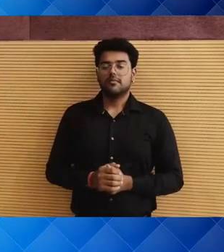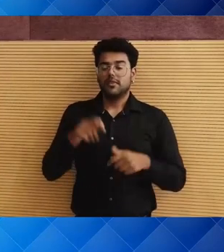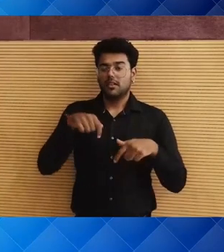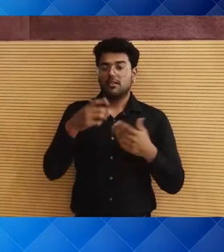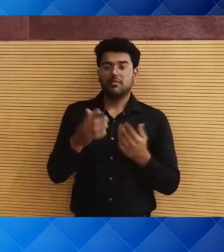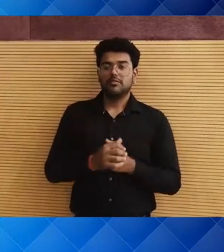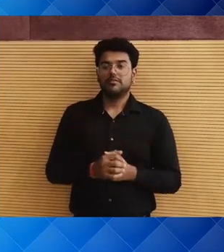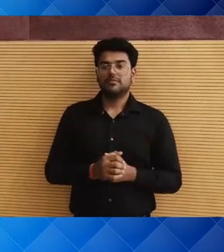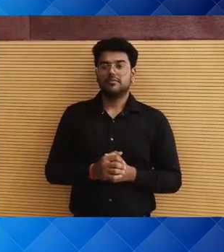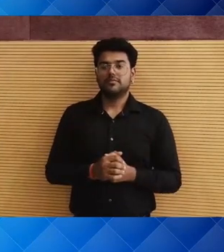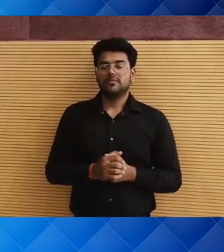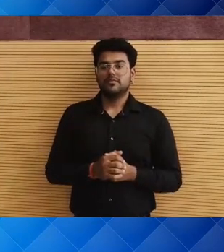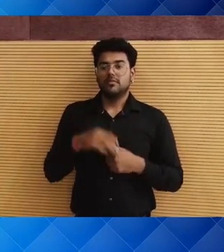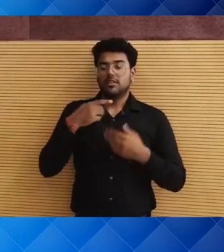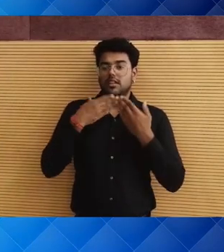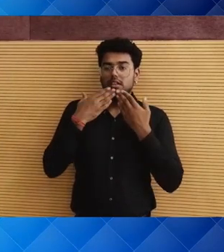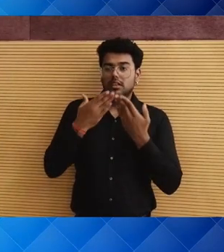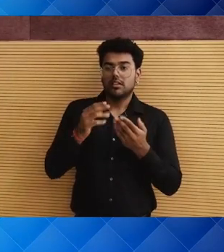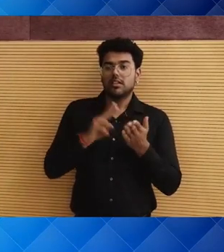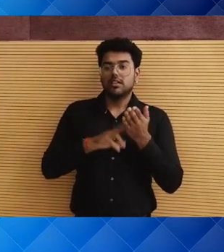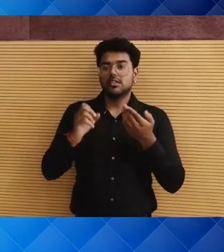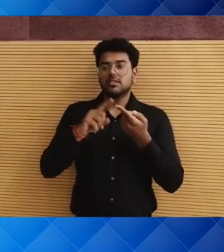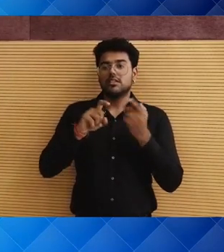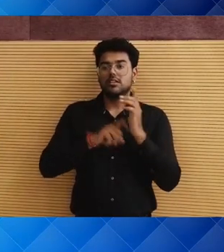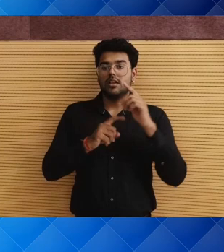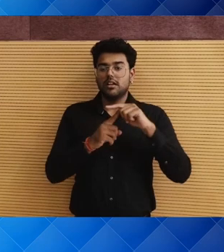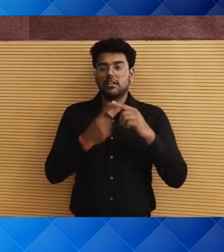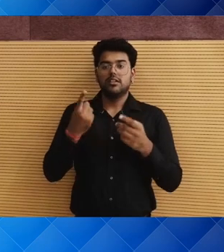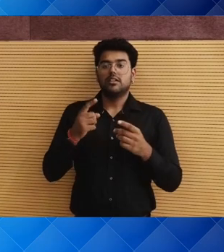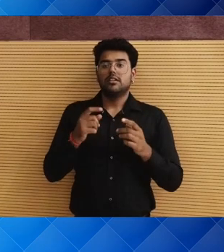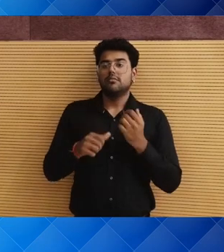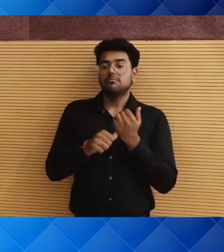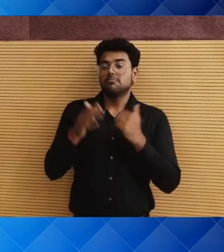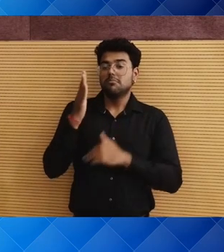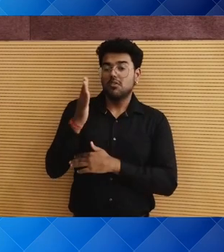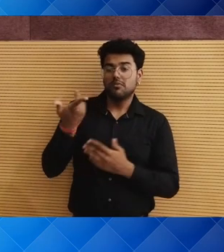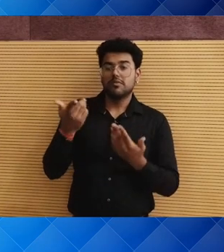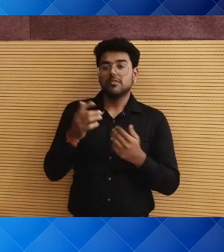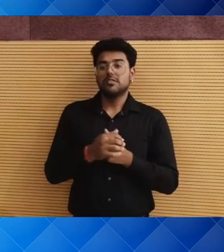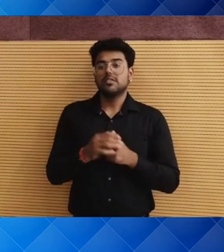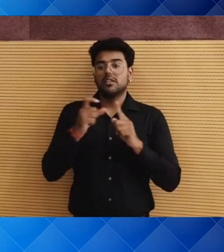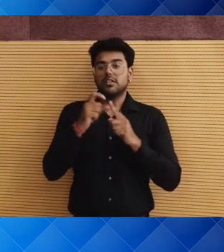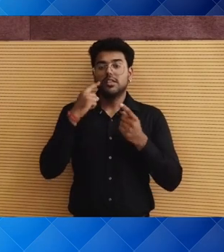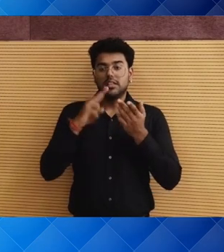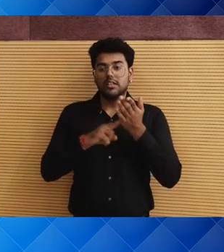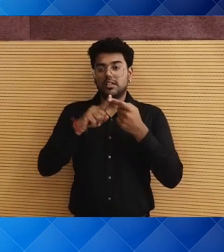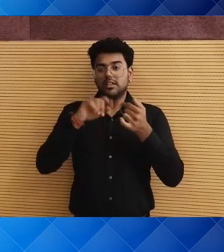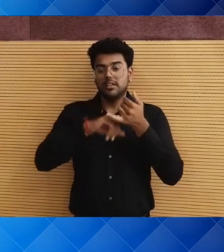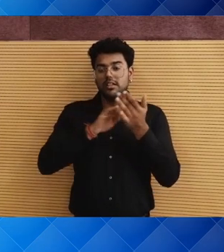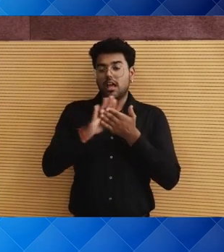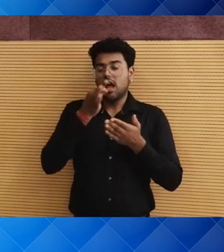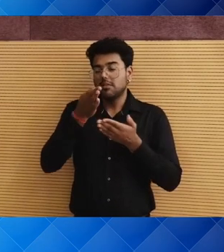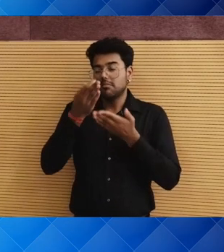अब मैं धन्यवाद ज्ञापन हेतु एनसीईआरटी के निदेशक महोदय प्रोफेसर दिनेश प्रसाद सकलानी जी से निवेदन करूंगा कि आप पधारें सर।